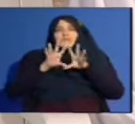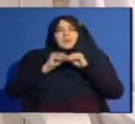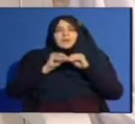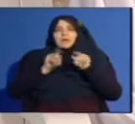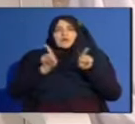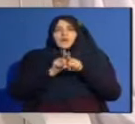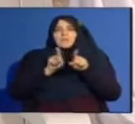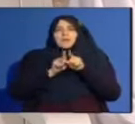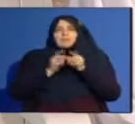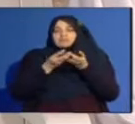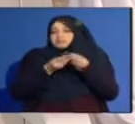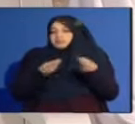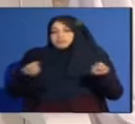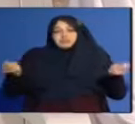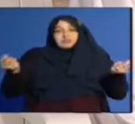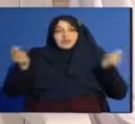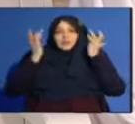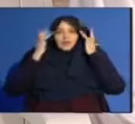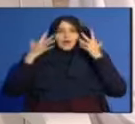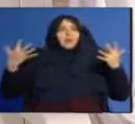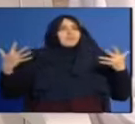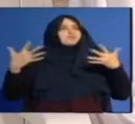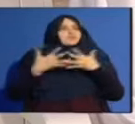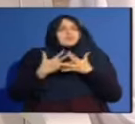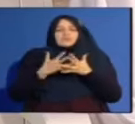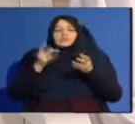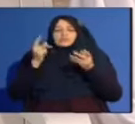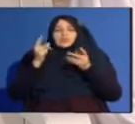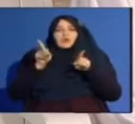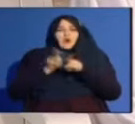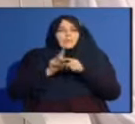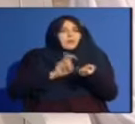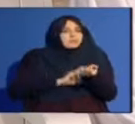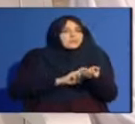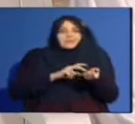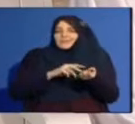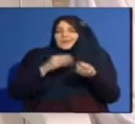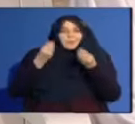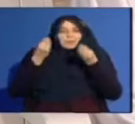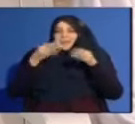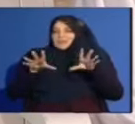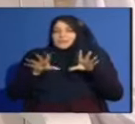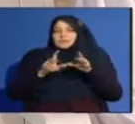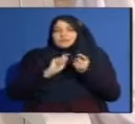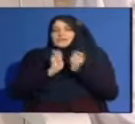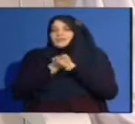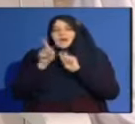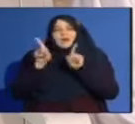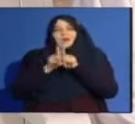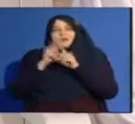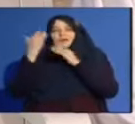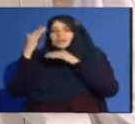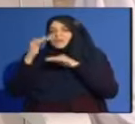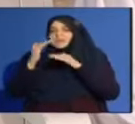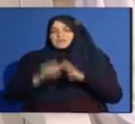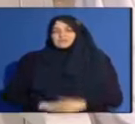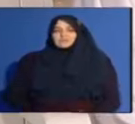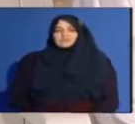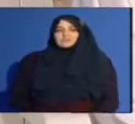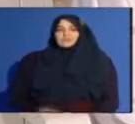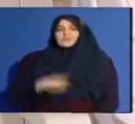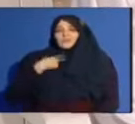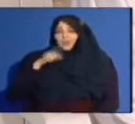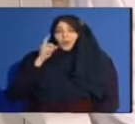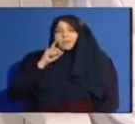نعم الثقافات الغربية وفي الثقافات الأجنبية وفي أعرافها وعاداتهم. ونلاحظ ذلك